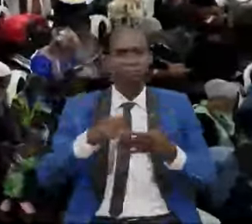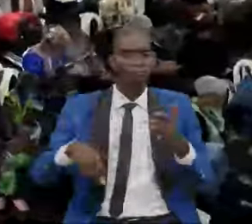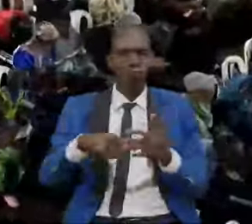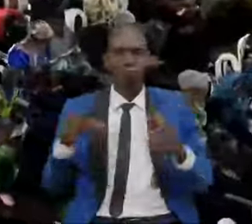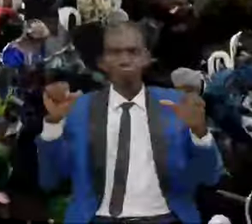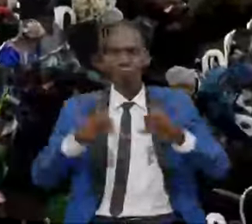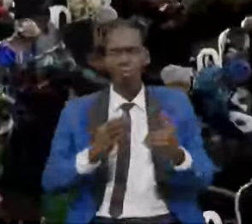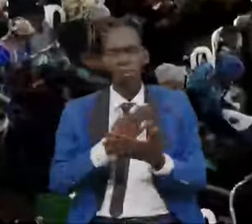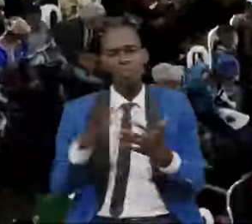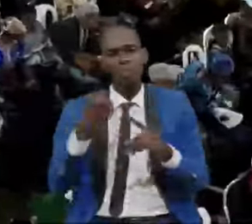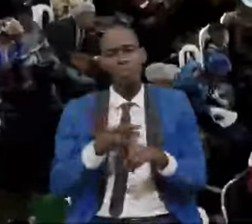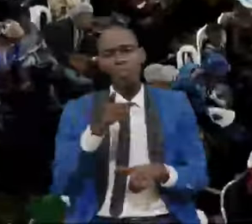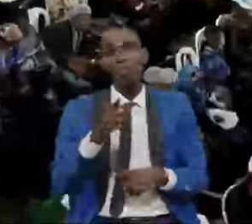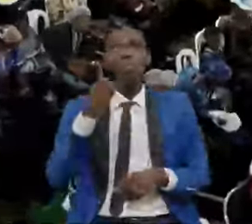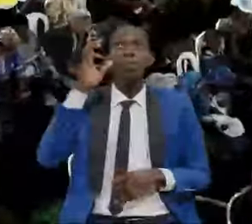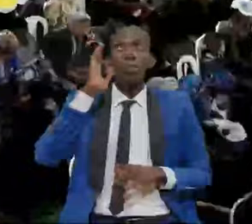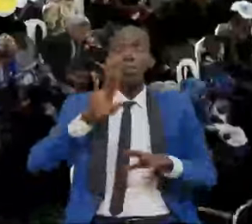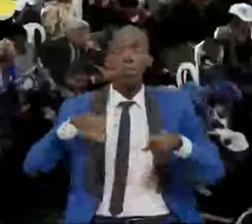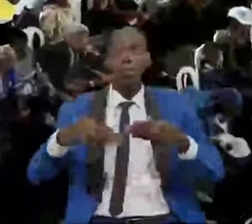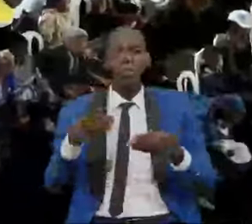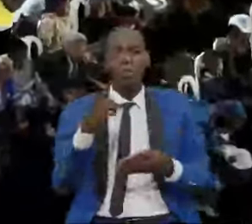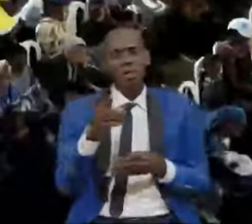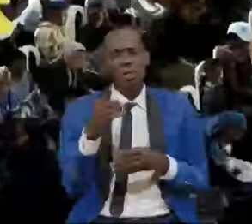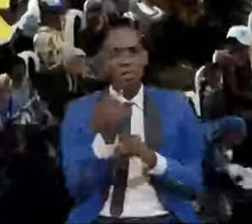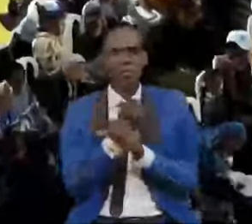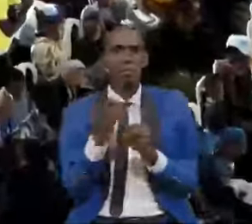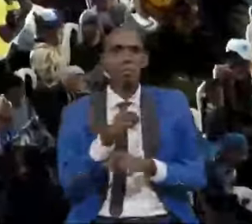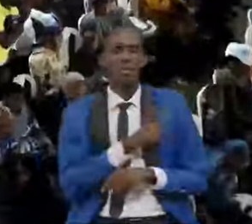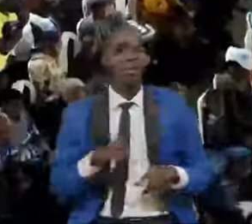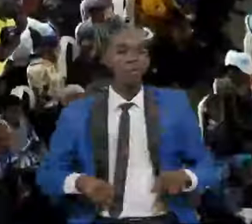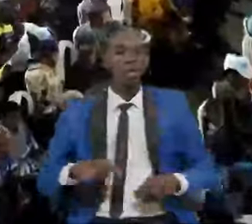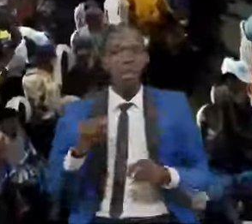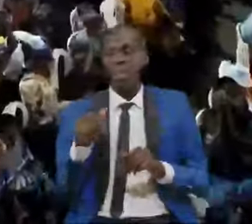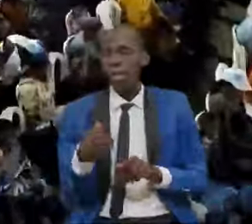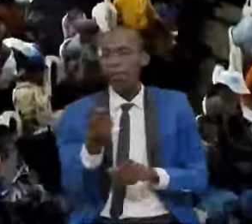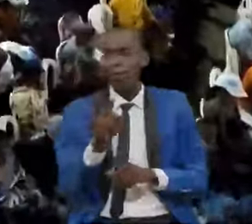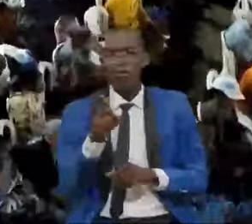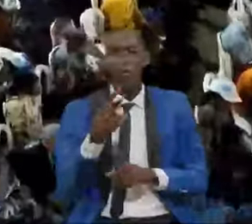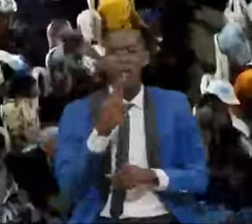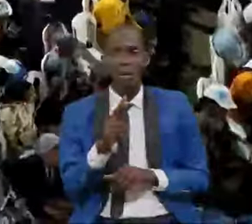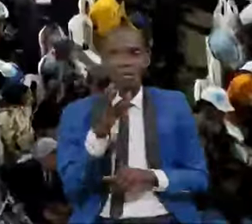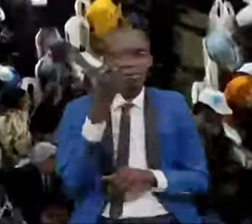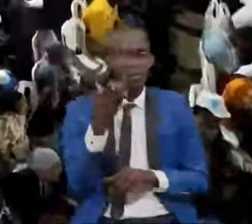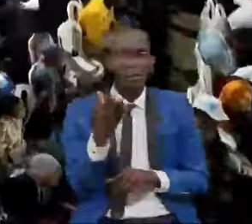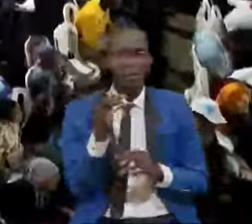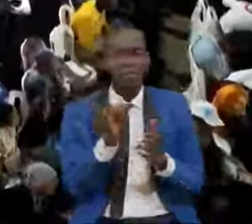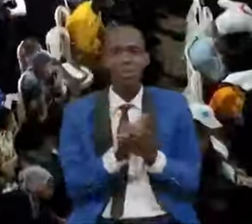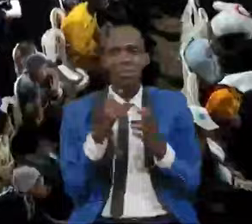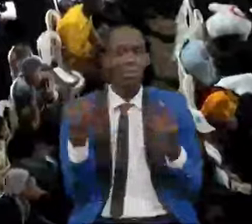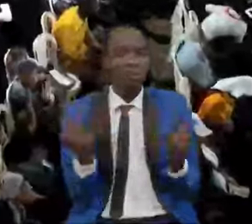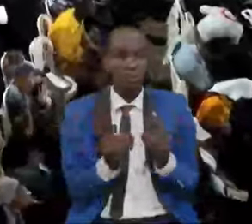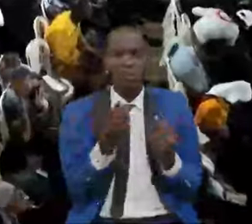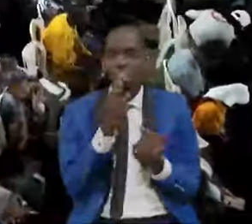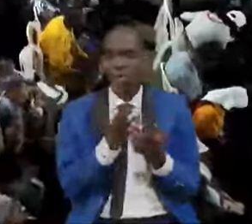donnera le salut du Seigneur. N'importe où tu es, ce péché, sois